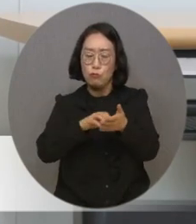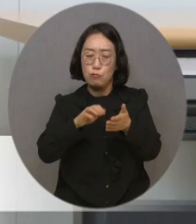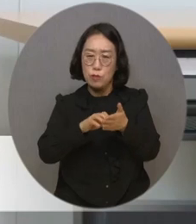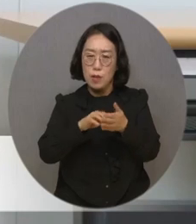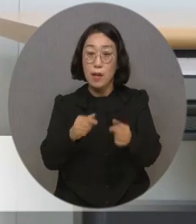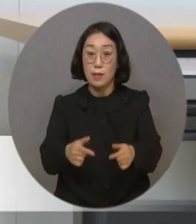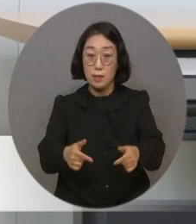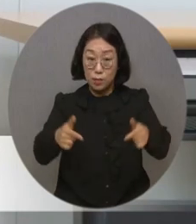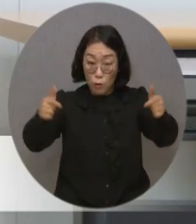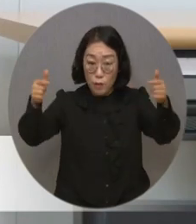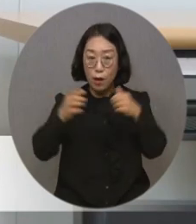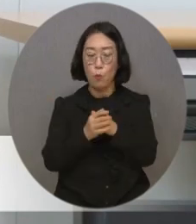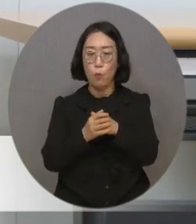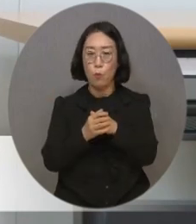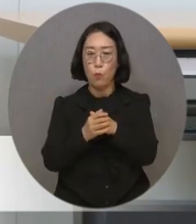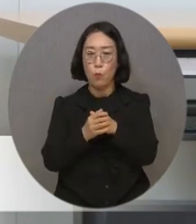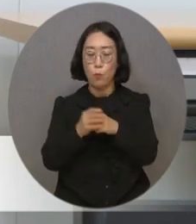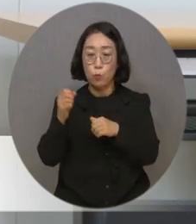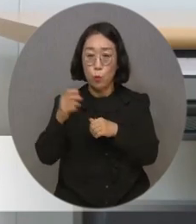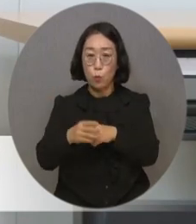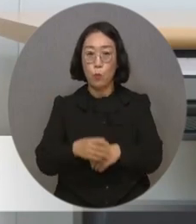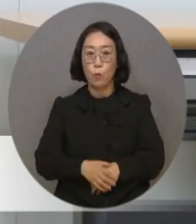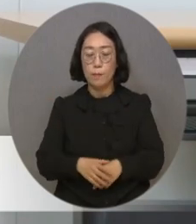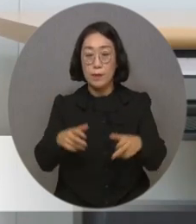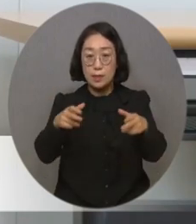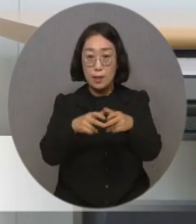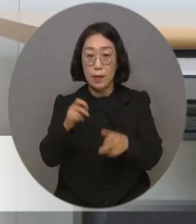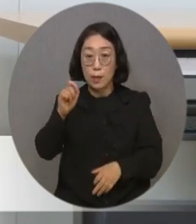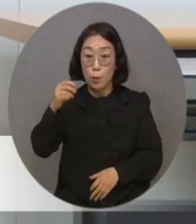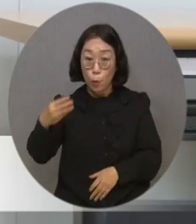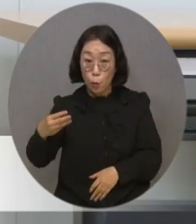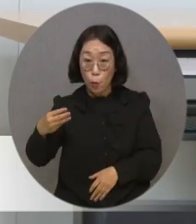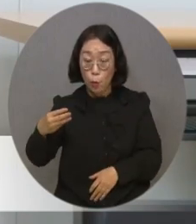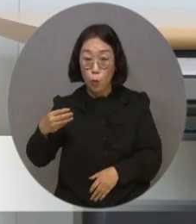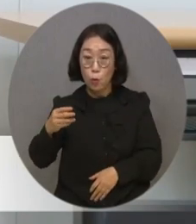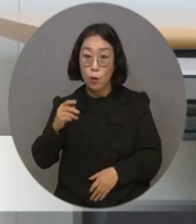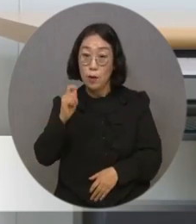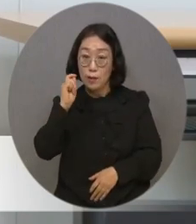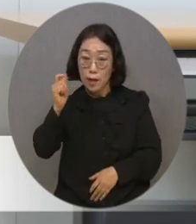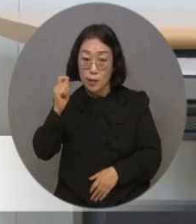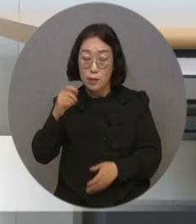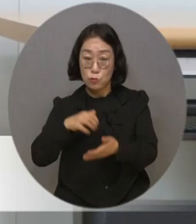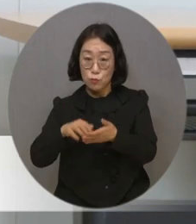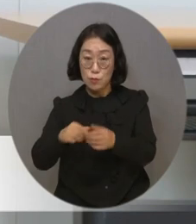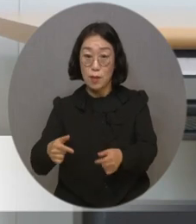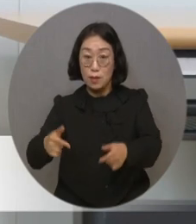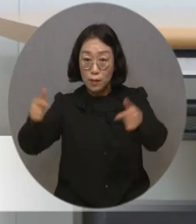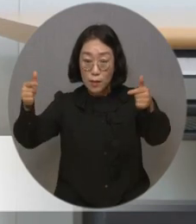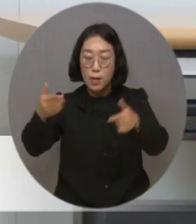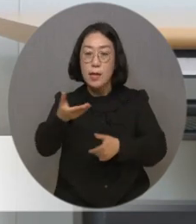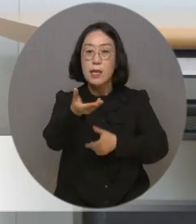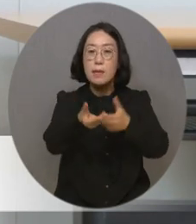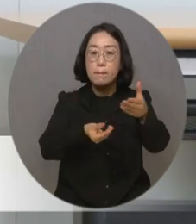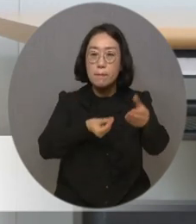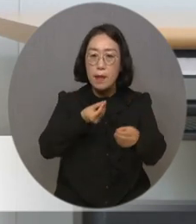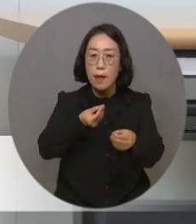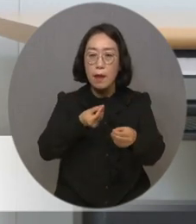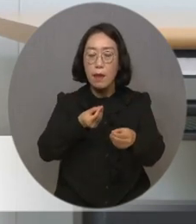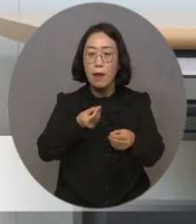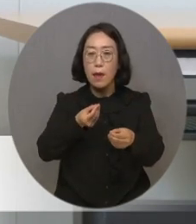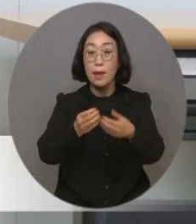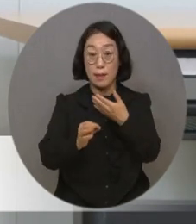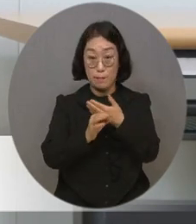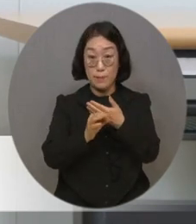증차가 되어지거나 아니면 장콜도 이제 대수가 늘어나지만 임차 택시라고 해야